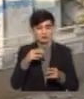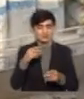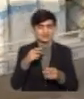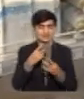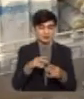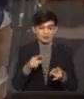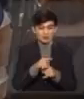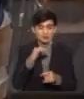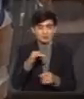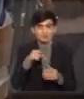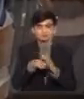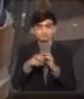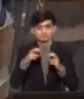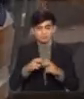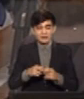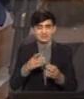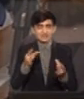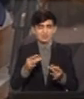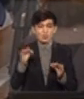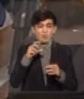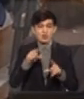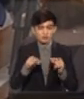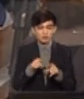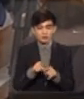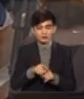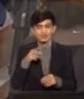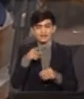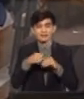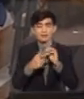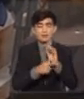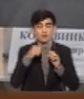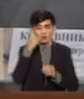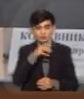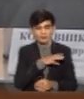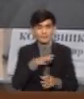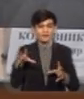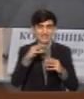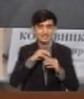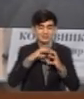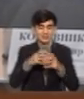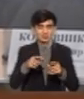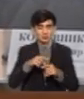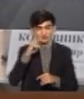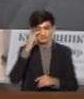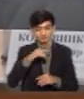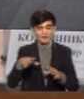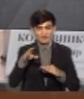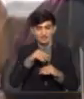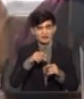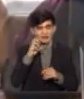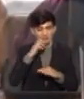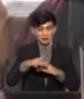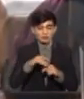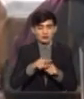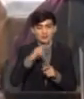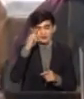том числе и по приему сырого молока на заводах. До 2017 года все страны должны были соответствовать им. Однако частные